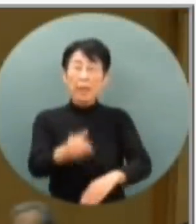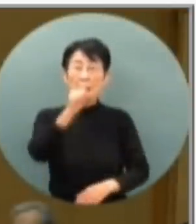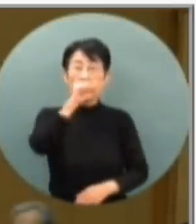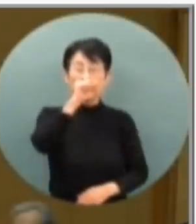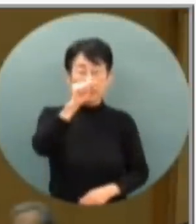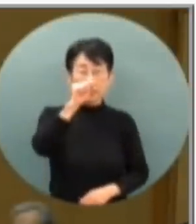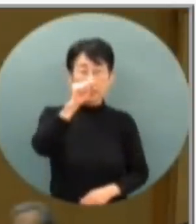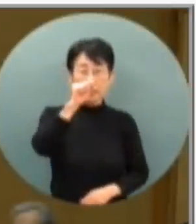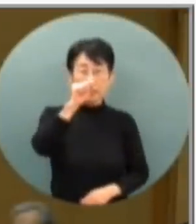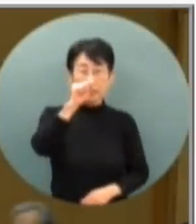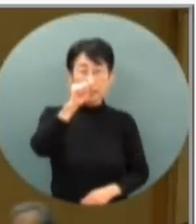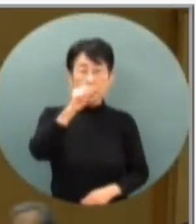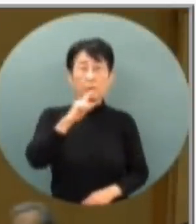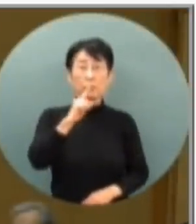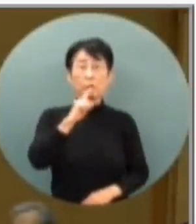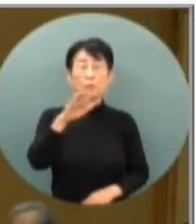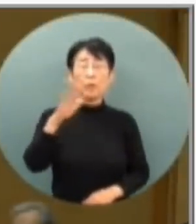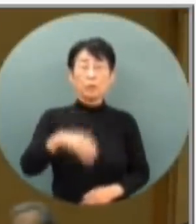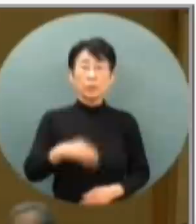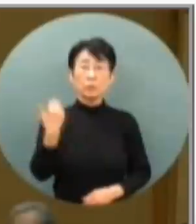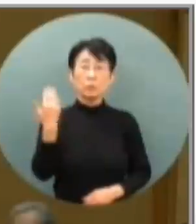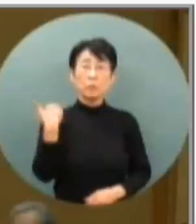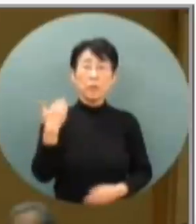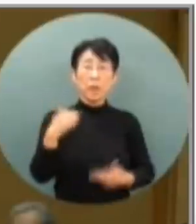で前回6月の